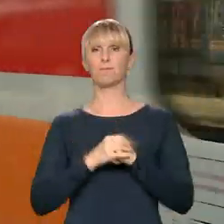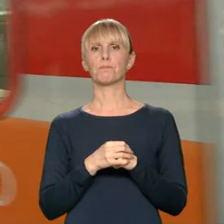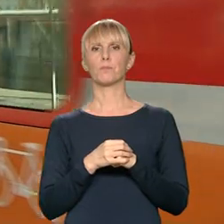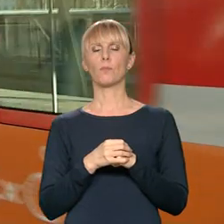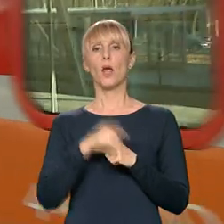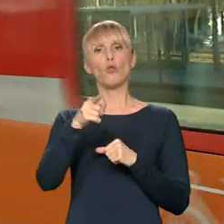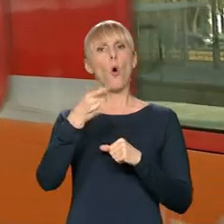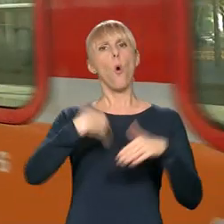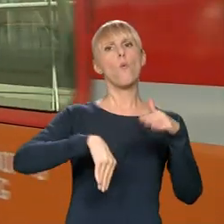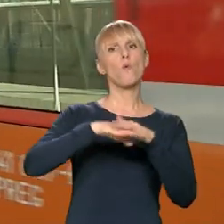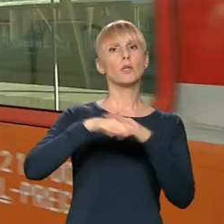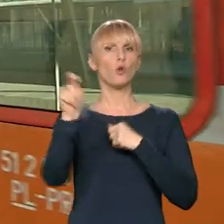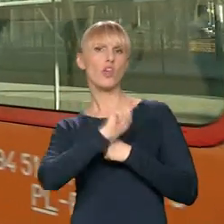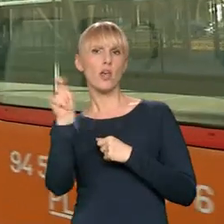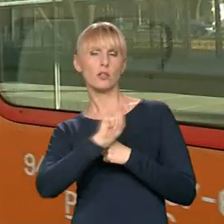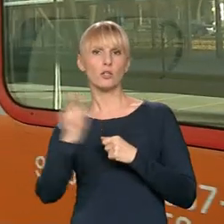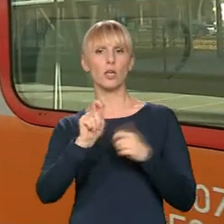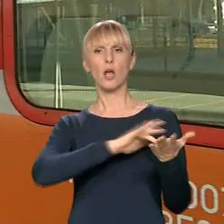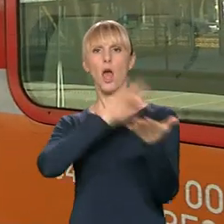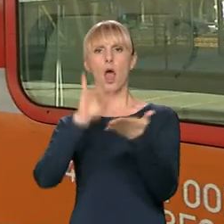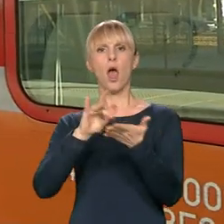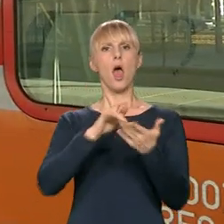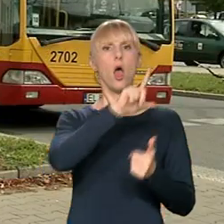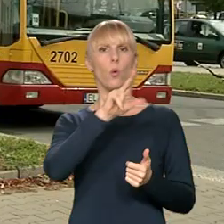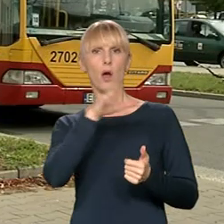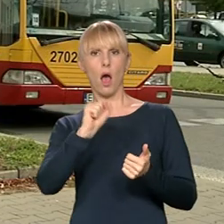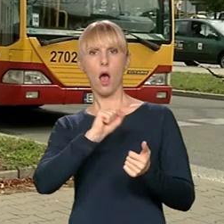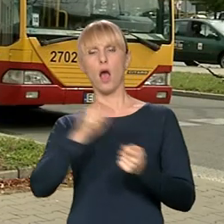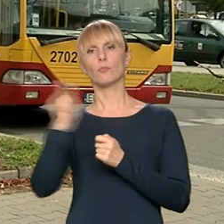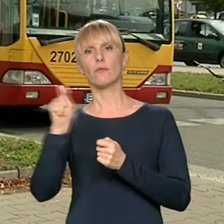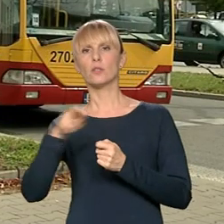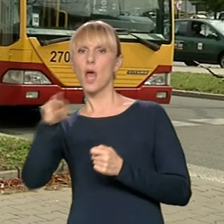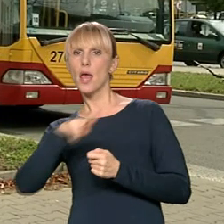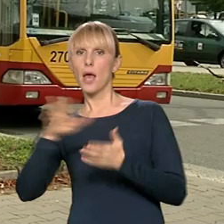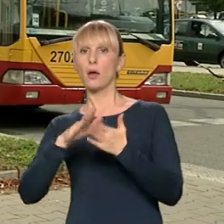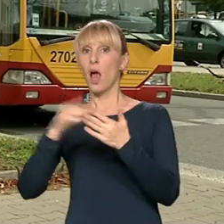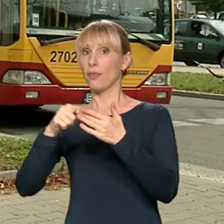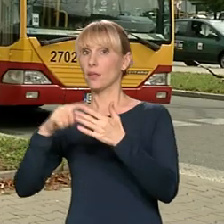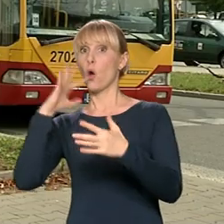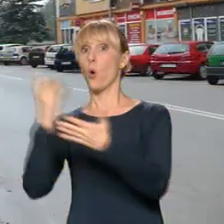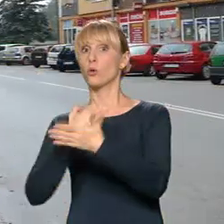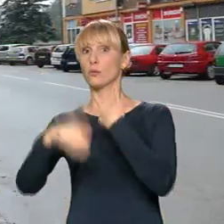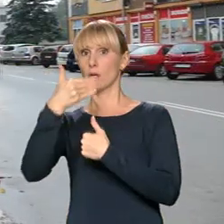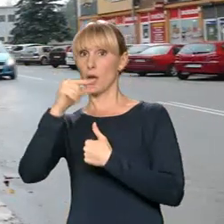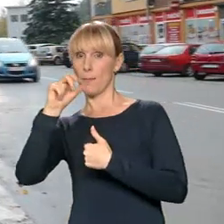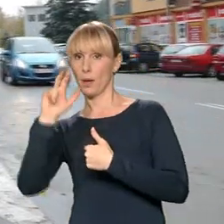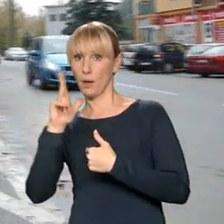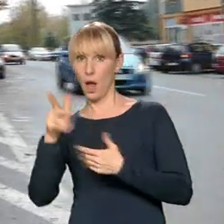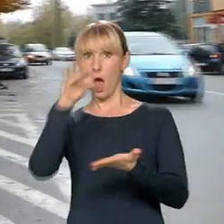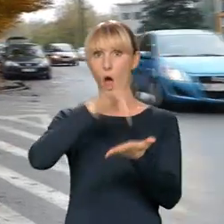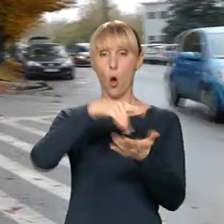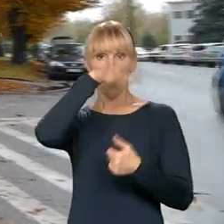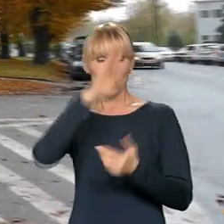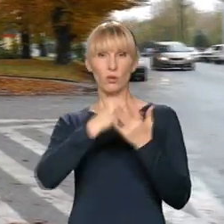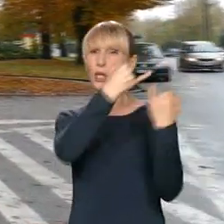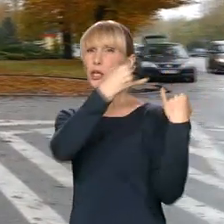ten upoważnia do przejazdów pociągami ŁKA i przewozów regionalnych, jak również do korzystania z komunikacji miejskiej w Łodzi oraz w zależności od